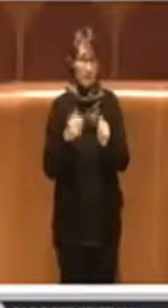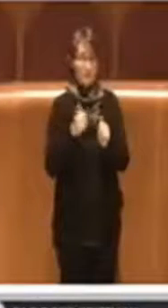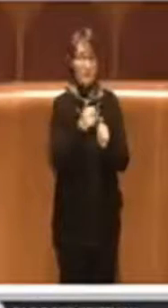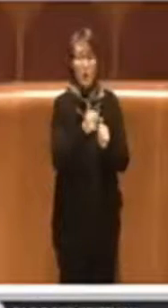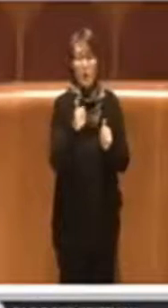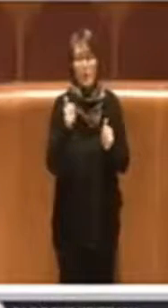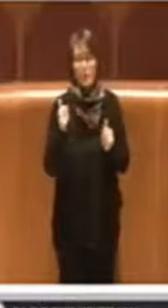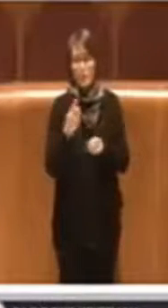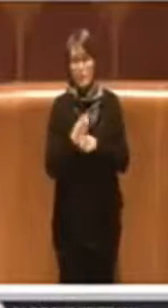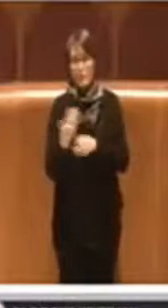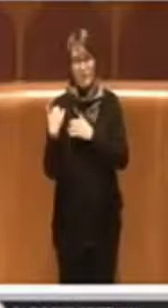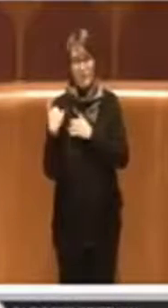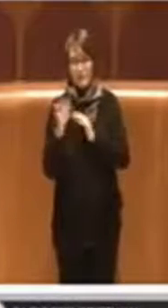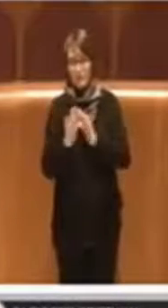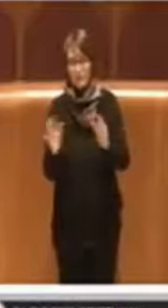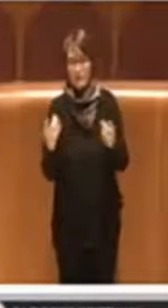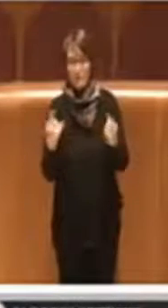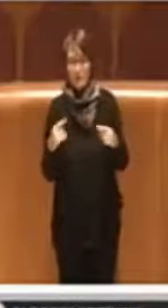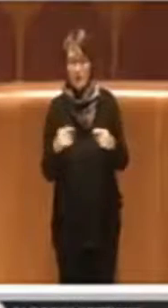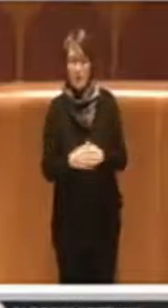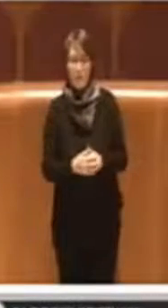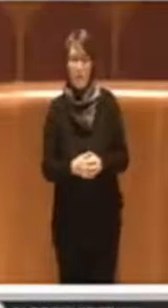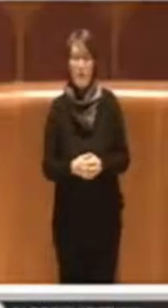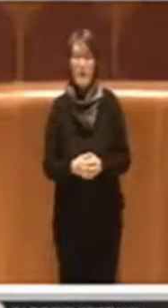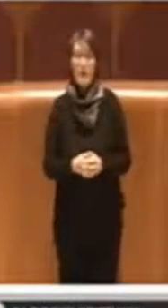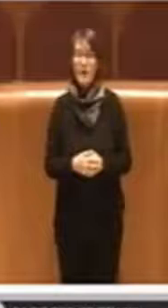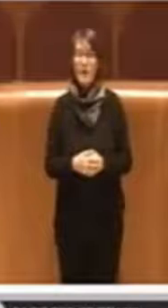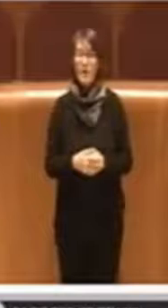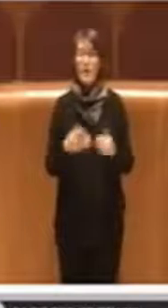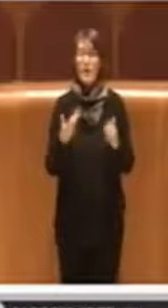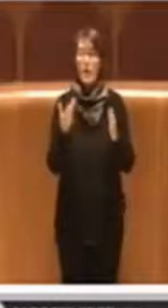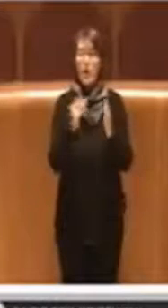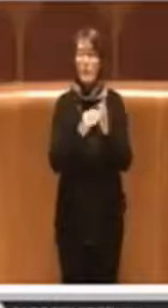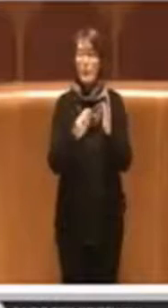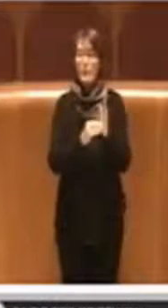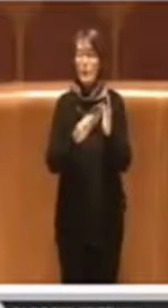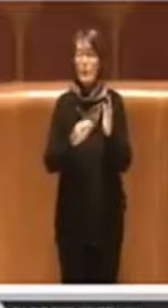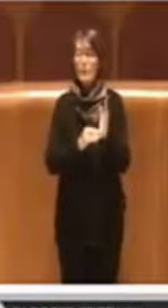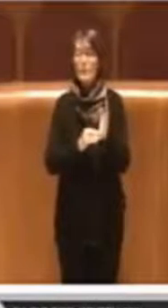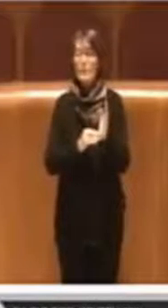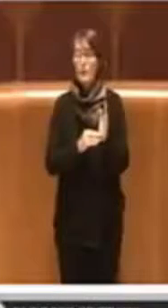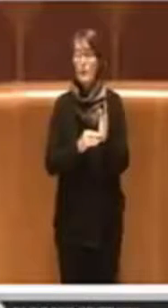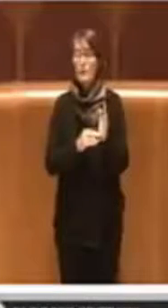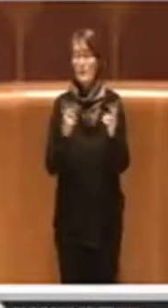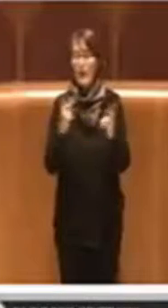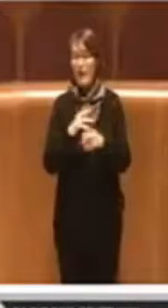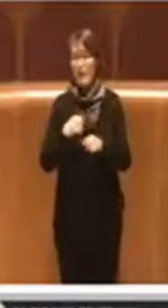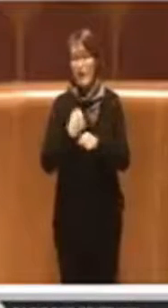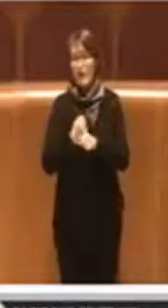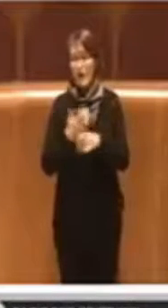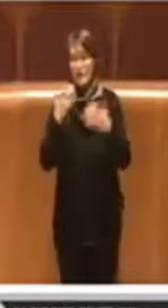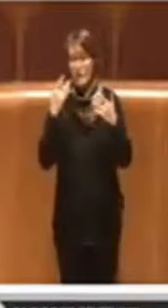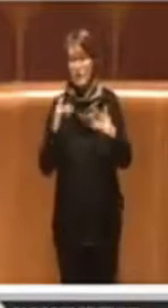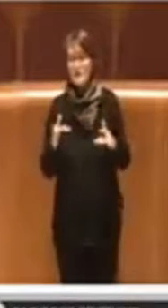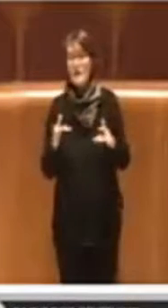motivi. E tutto viene ricalcato, come detto, è stato un lavoro, diciamo, abbastanza semplice, parte le